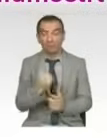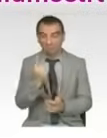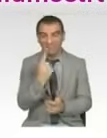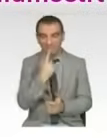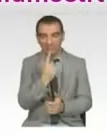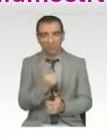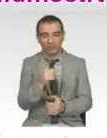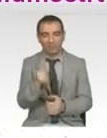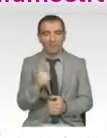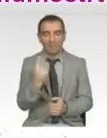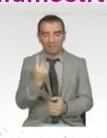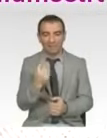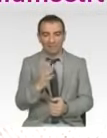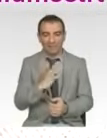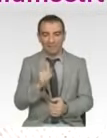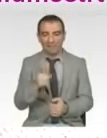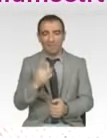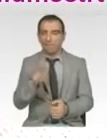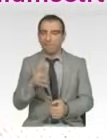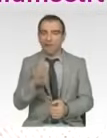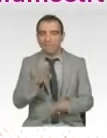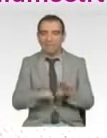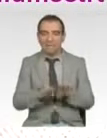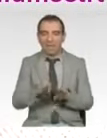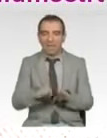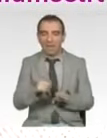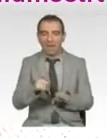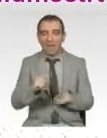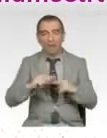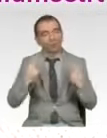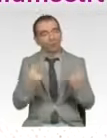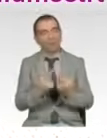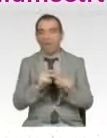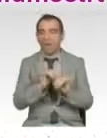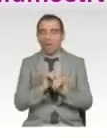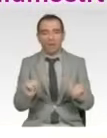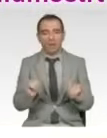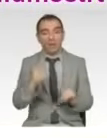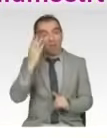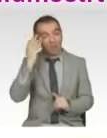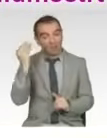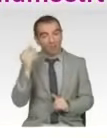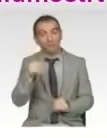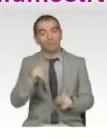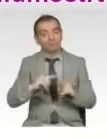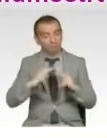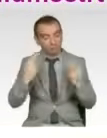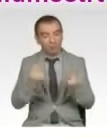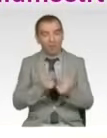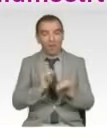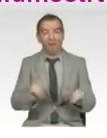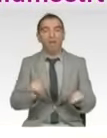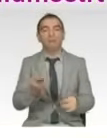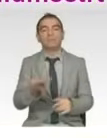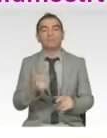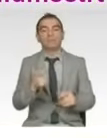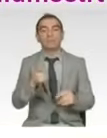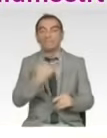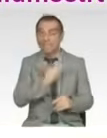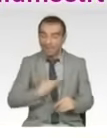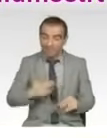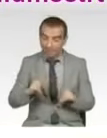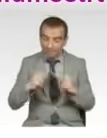söyleyeyim mi? Bak şöyle bir şey var. Bazı değerler evrenseldir. Yani anlayış evrenseldir, saygı evrenseldir,